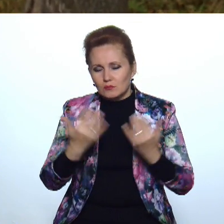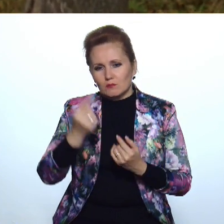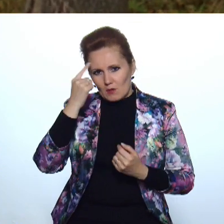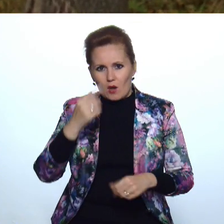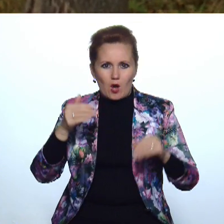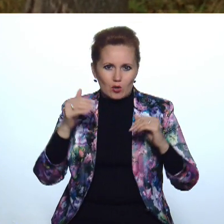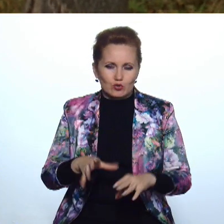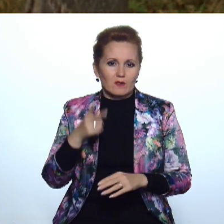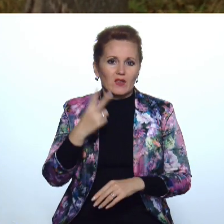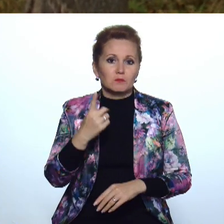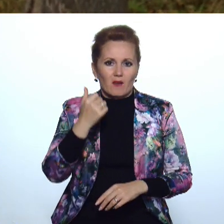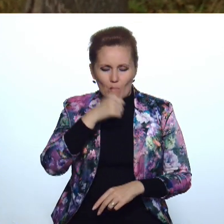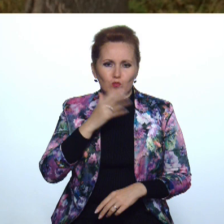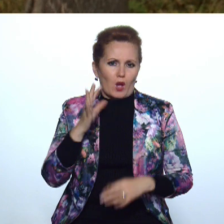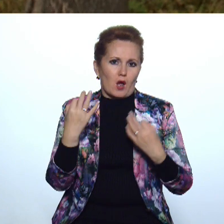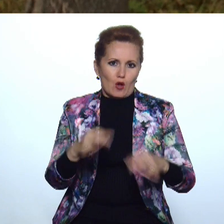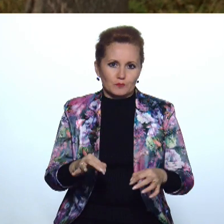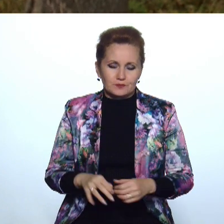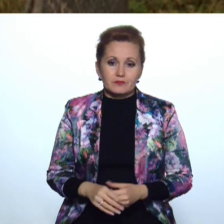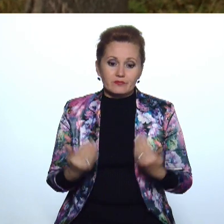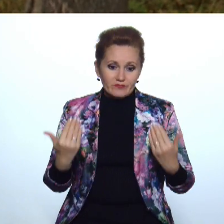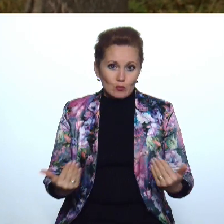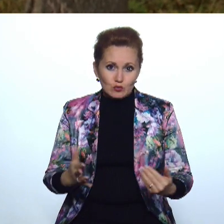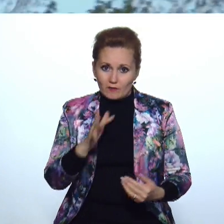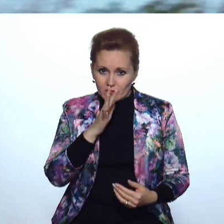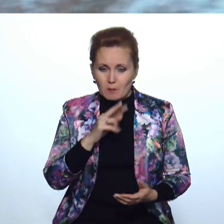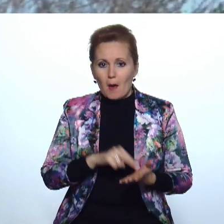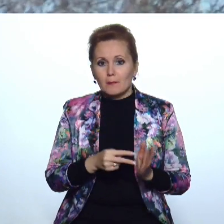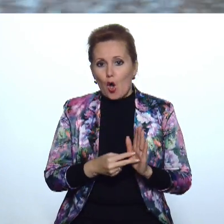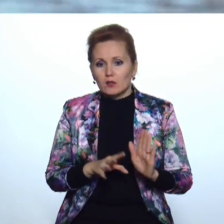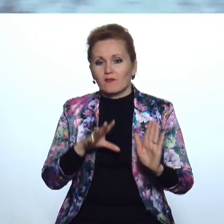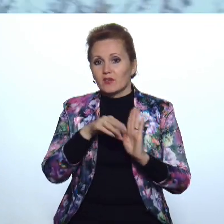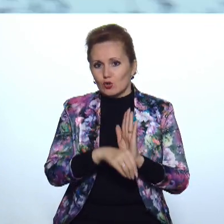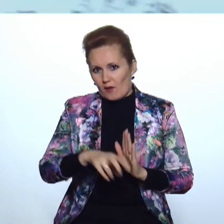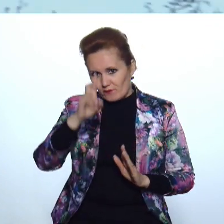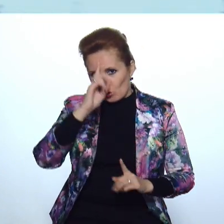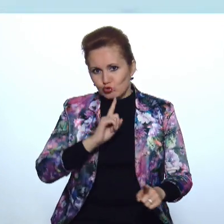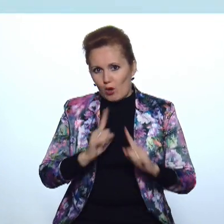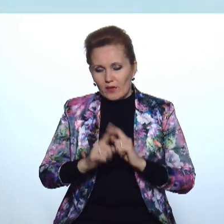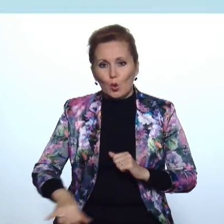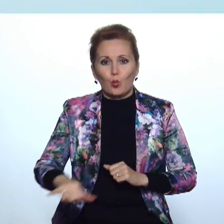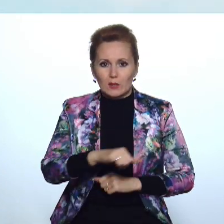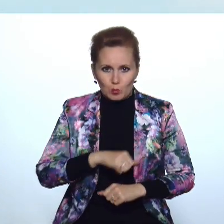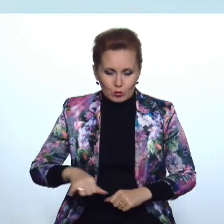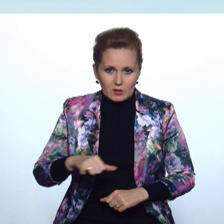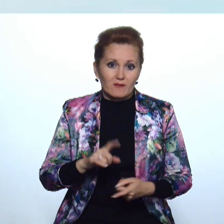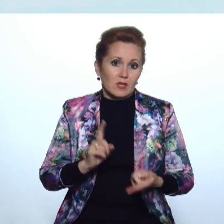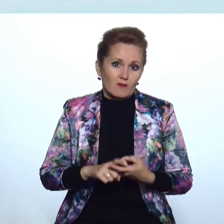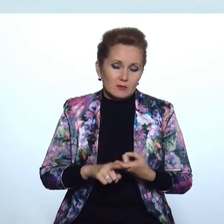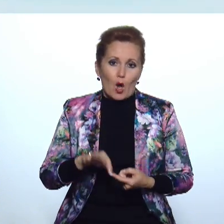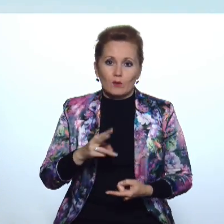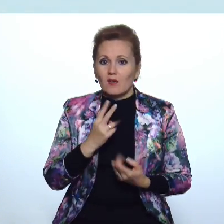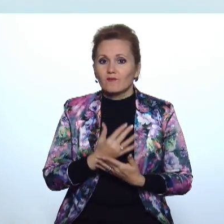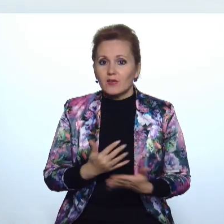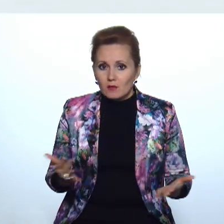решение. И таким образом, в настоящее время проект закона внесен в Государственный совет Удмуртской Республики. В зависимости от